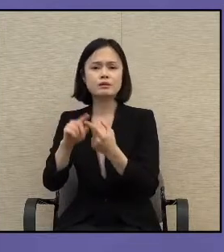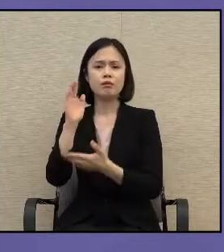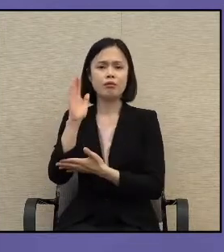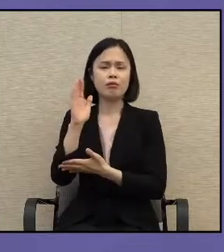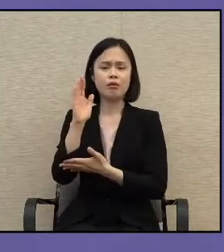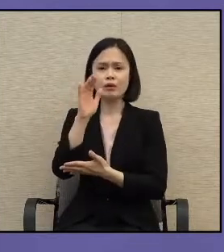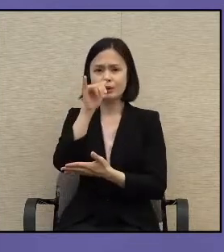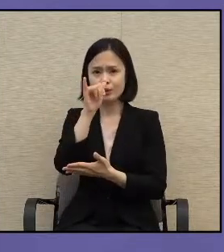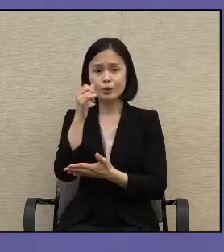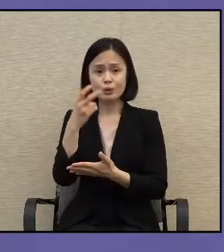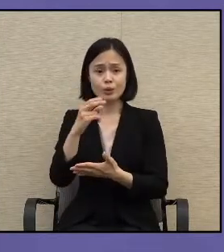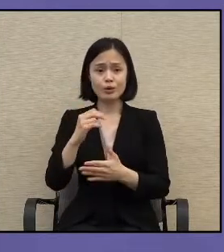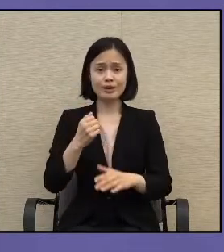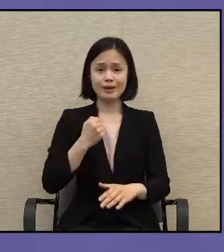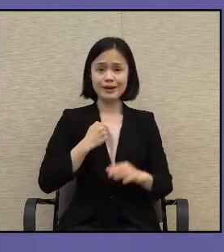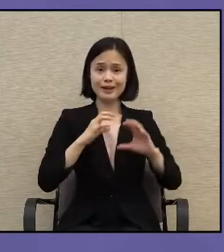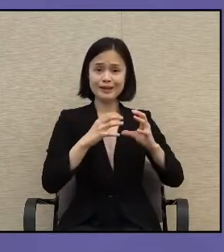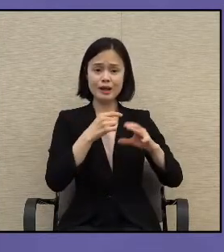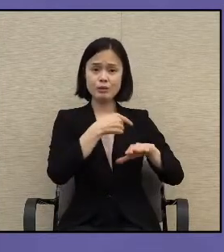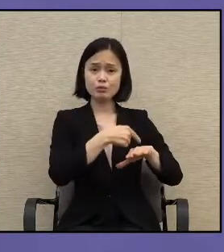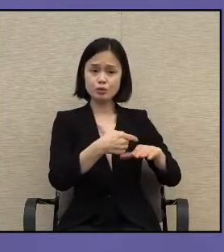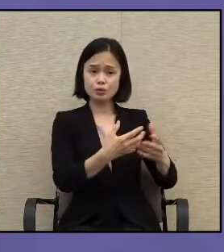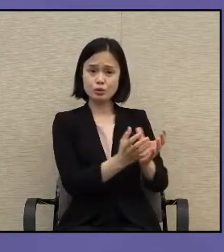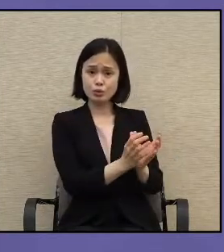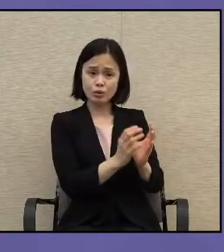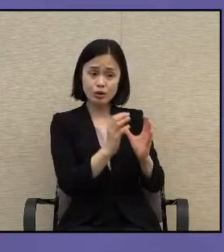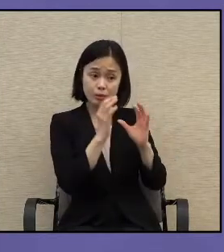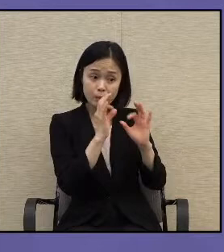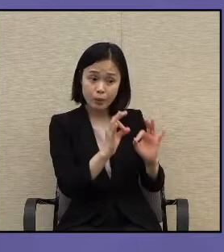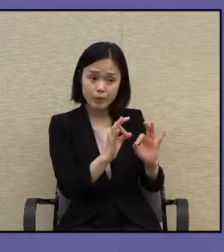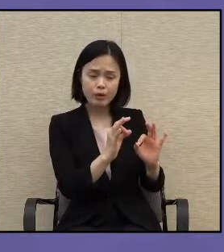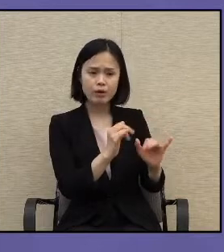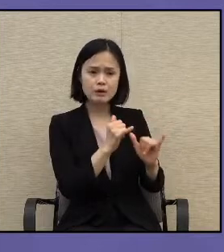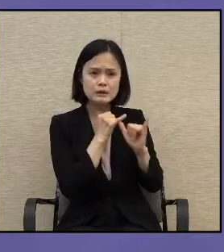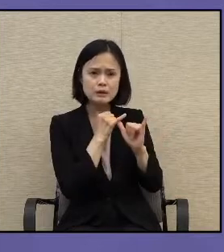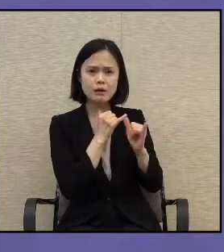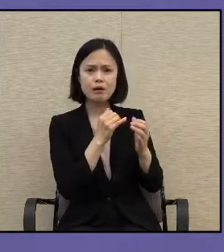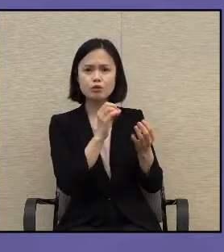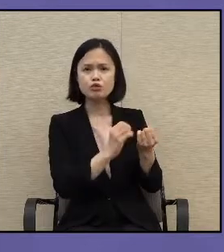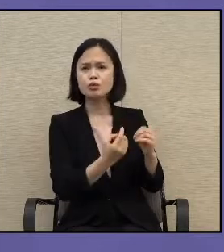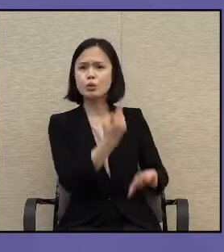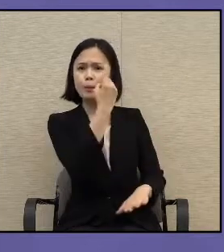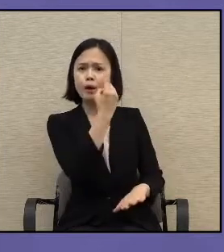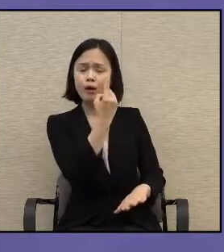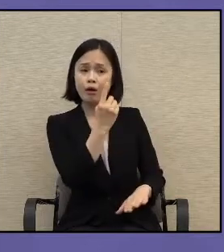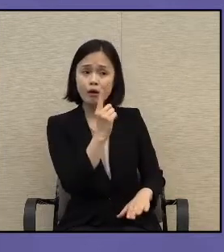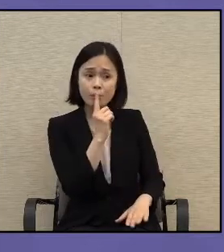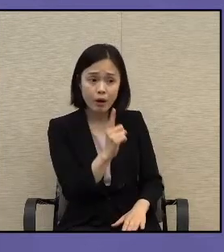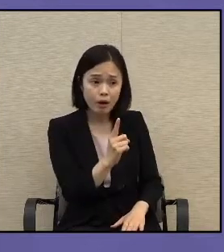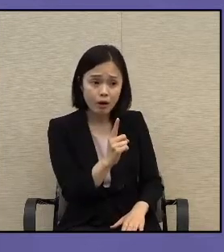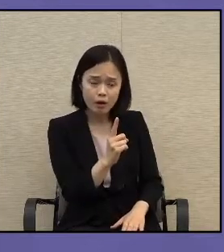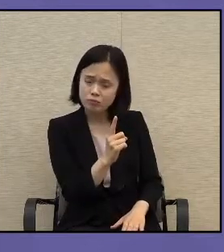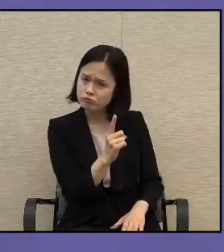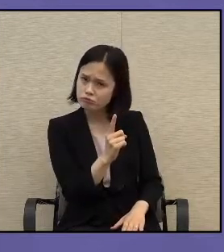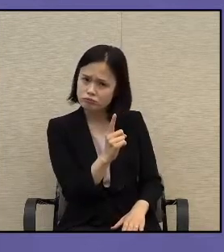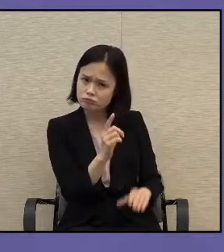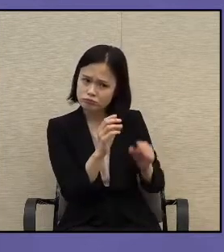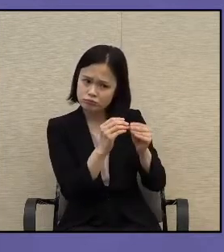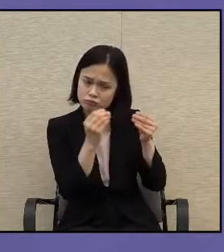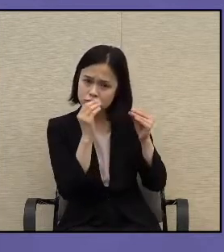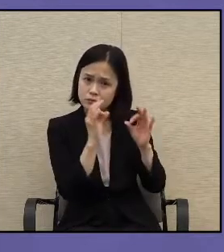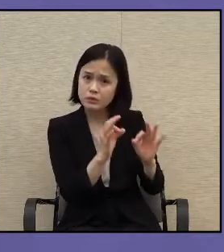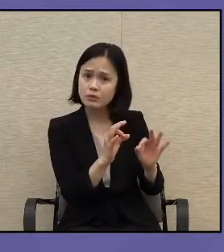어떤 부족들의 민에서의 자살률이 굉장히 높다라고 하는 것들이 알려져 있었는데, 그것도 뜯어놓고 들어가서